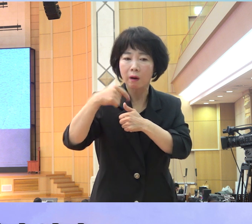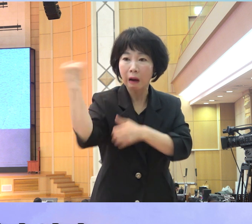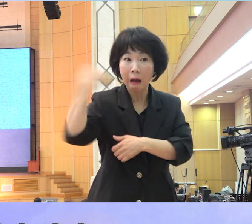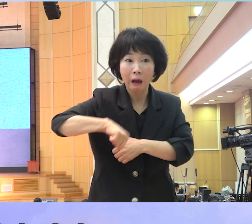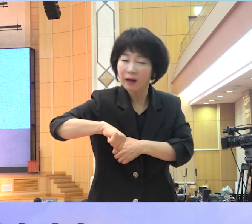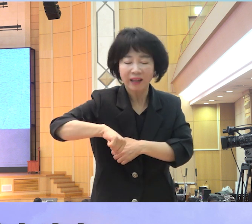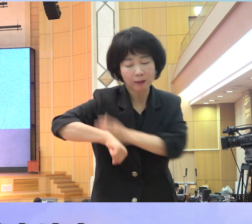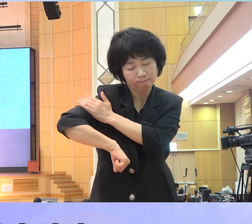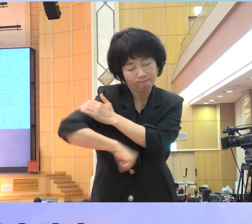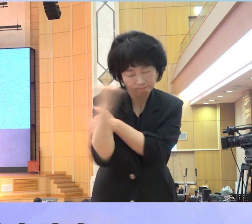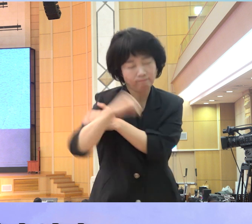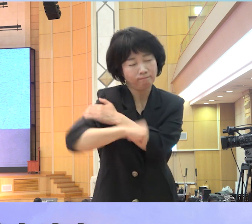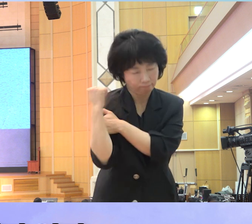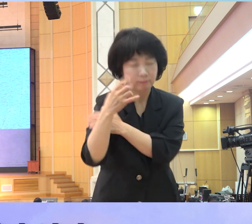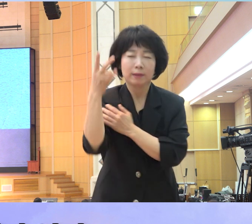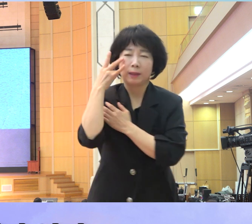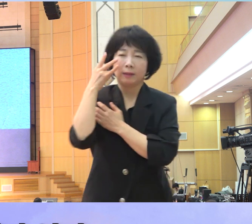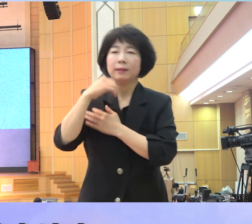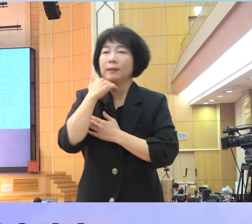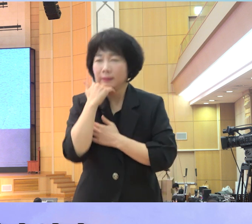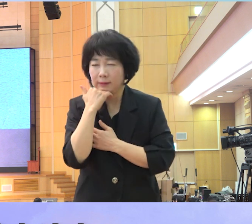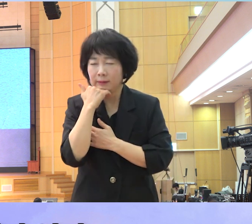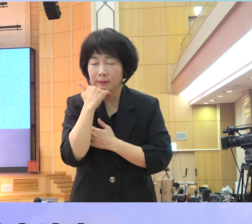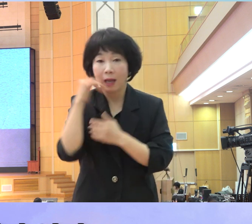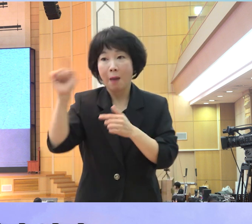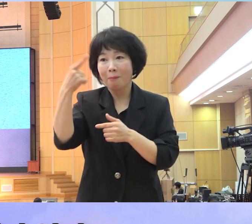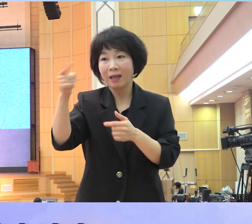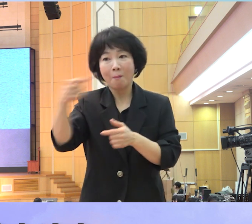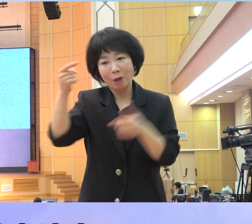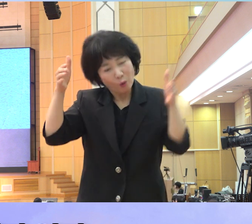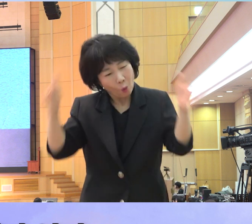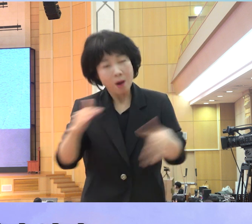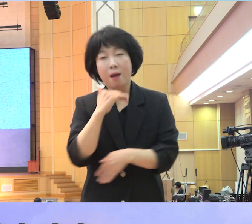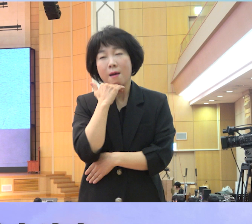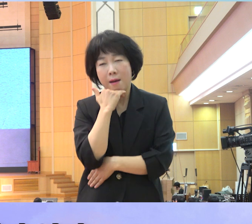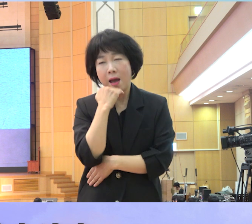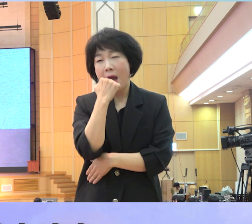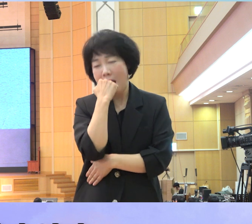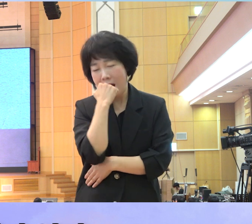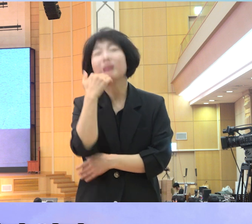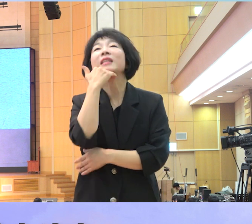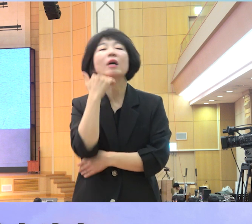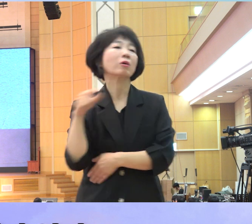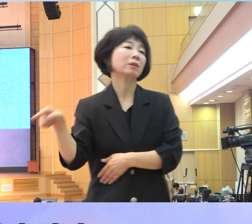그런데 노아는 그걸 기다려내요. 100년을.